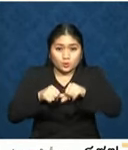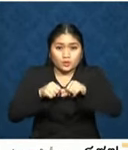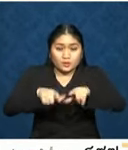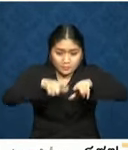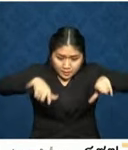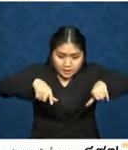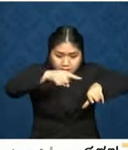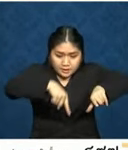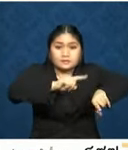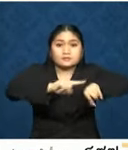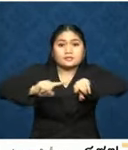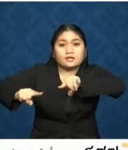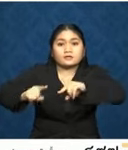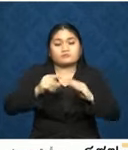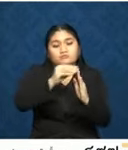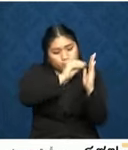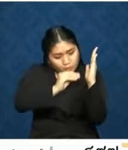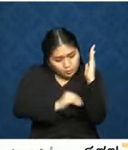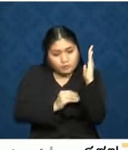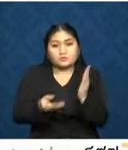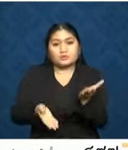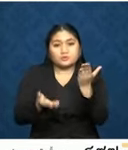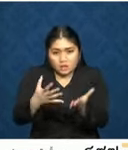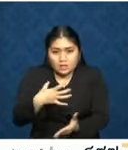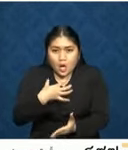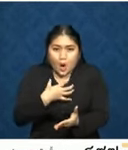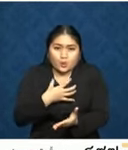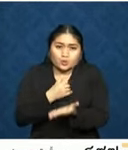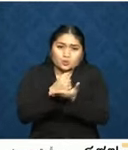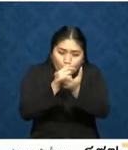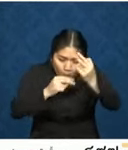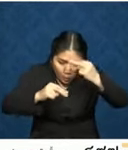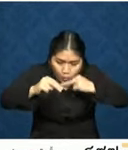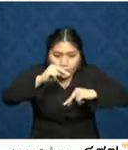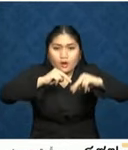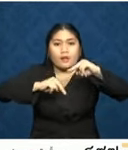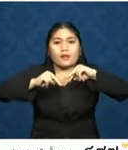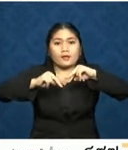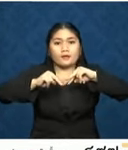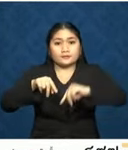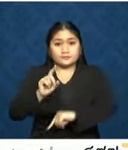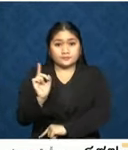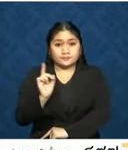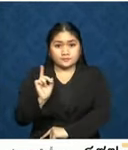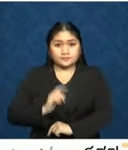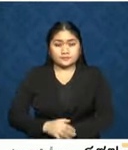ที่ทุกๆพื้นที่ช่วยกันเป็นหูเป็นตาสภา